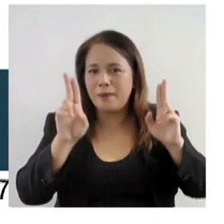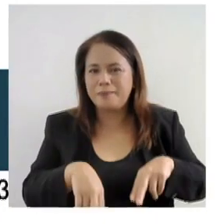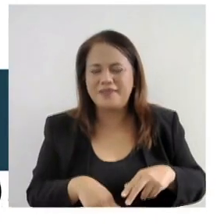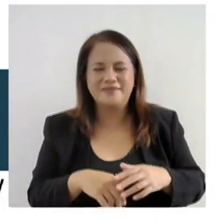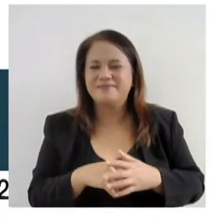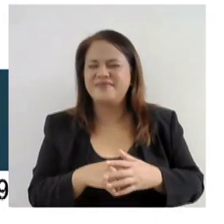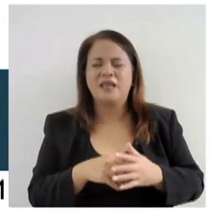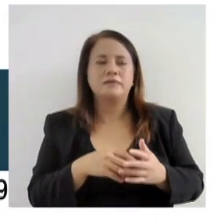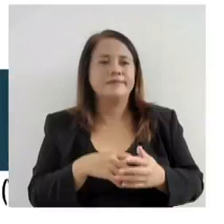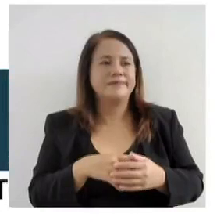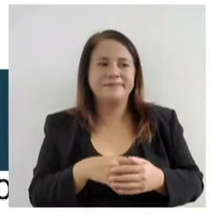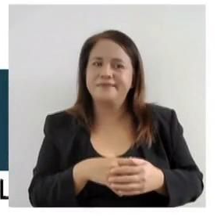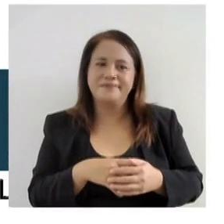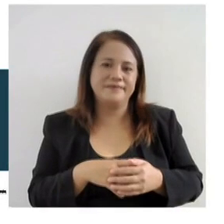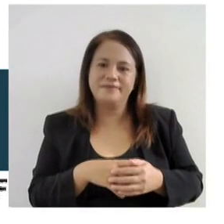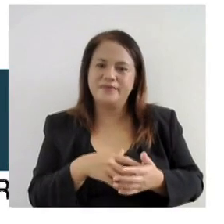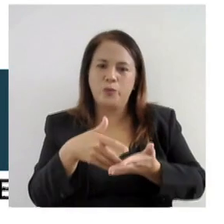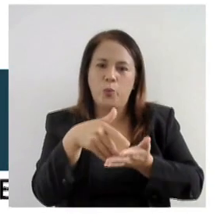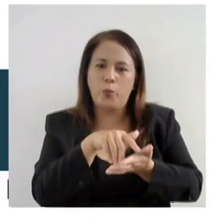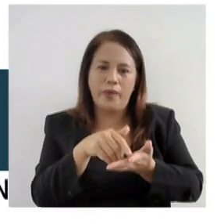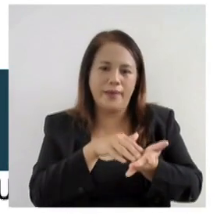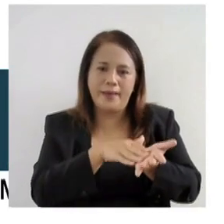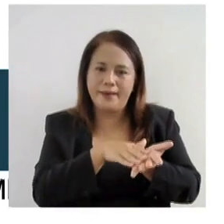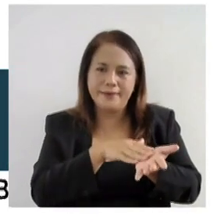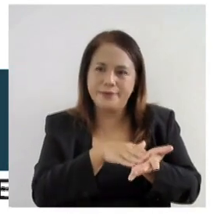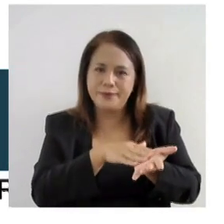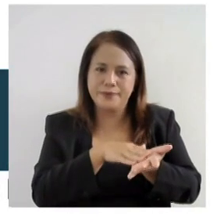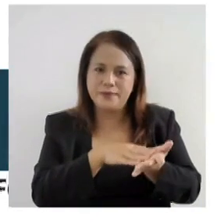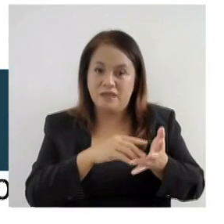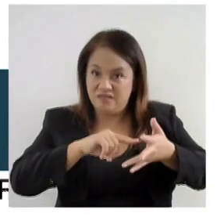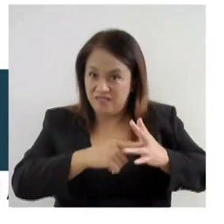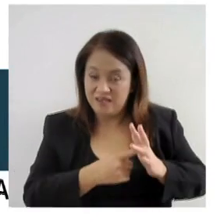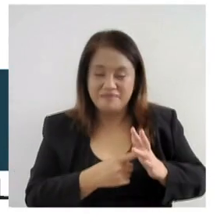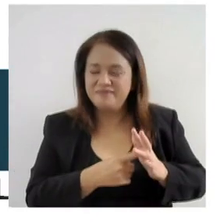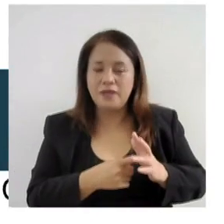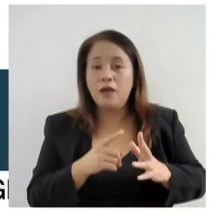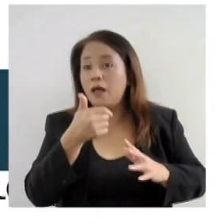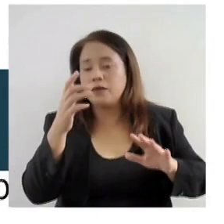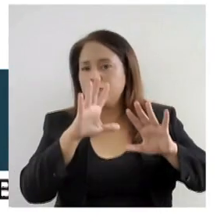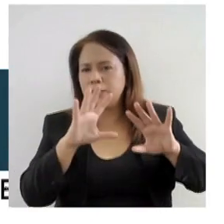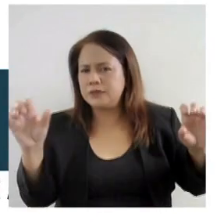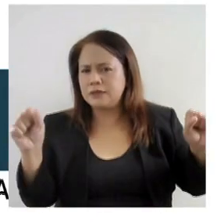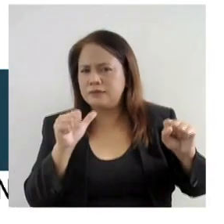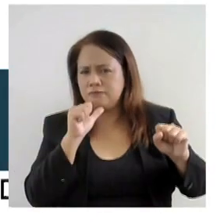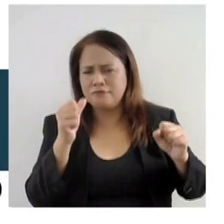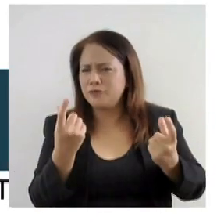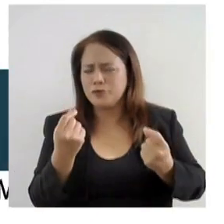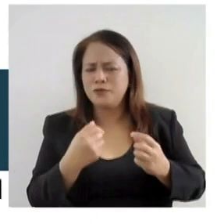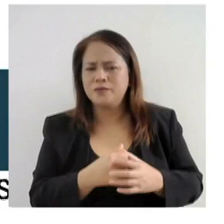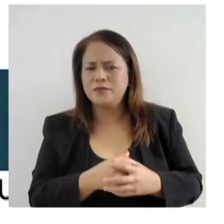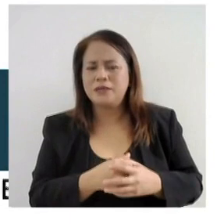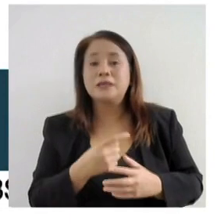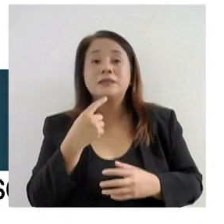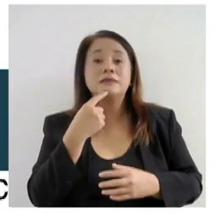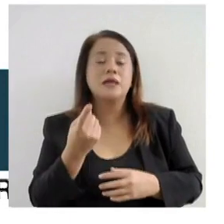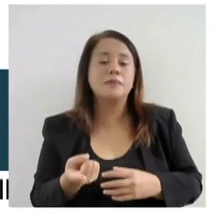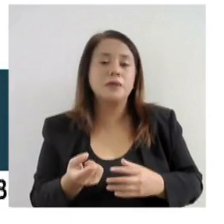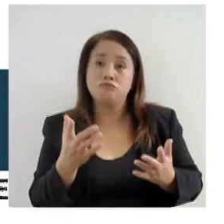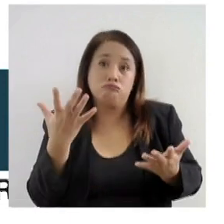excuse na sabihin na kick off ito kasi yung iba namang mga presidente hindi rin naman ito ginawa. Sinasabi niya, edi